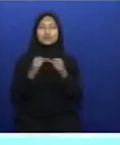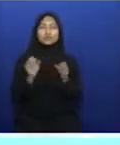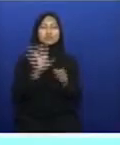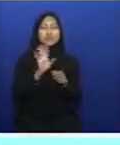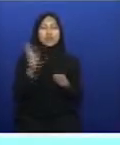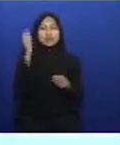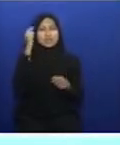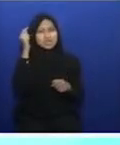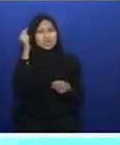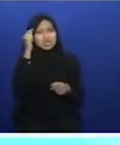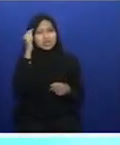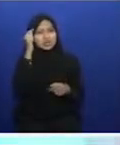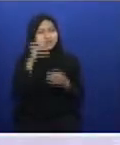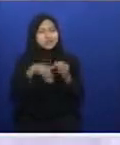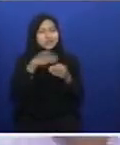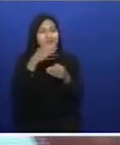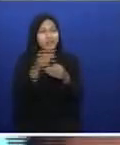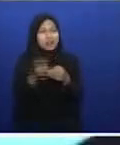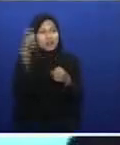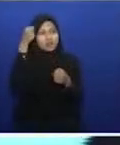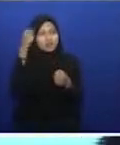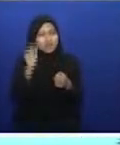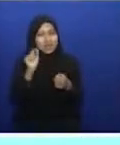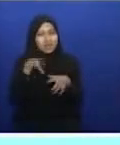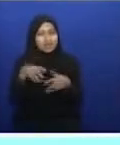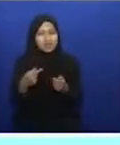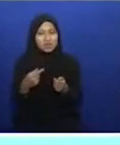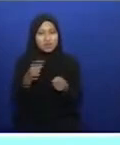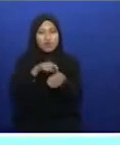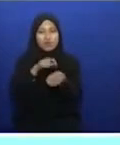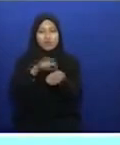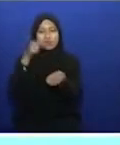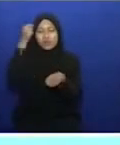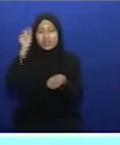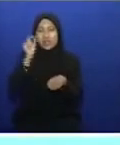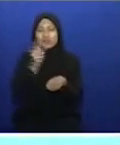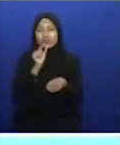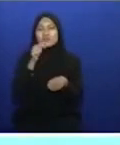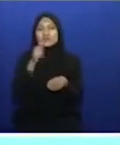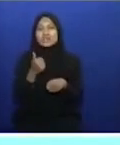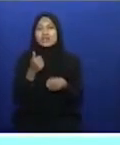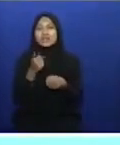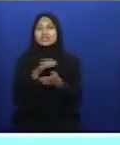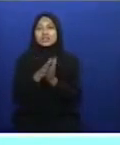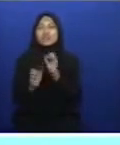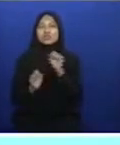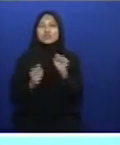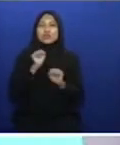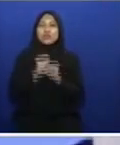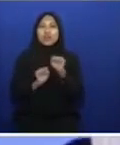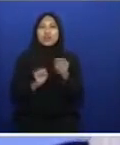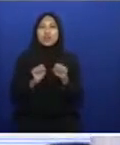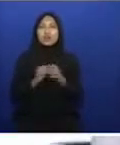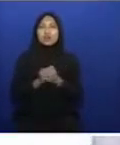kuliah dulu baru jadi pengusaha atau kuliah sambil pengusaha. Saya pikir dua-duanya itu pilihan yang